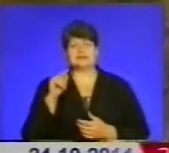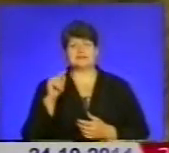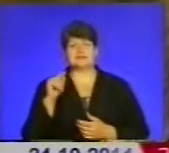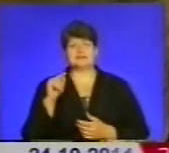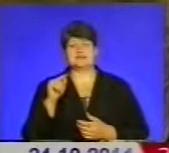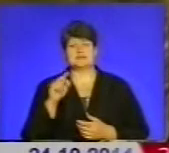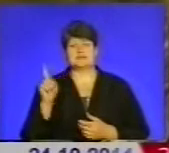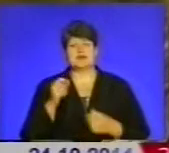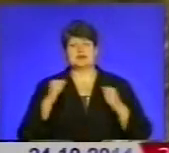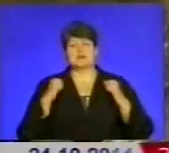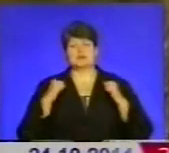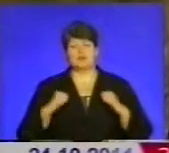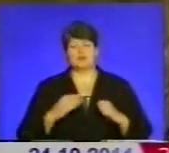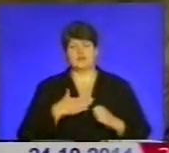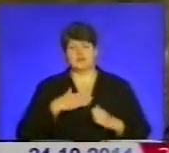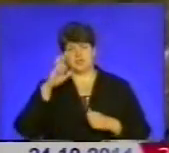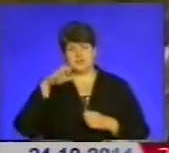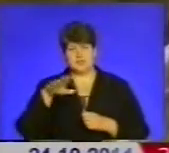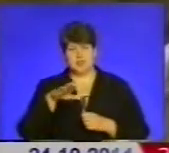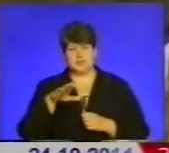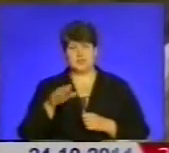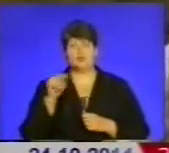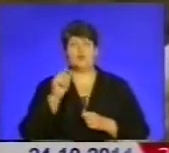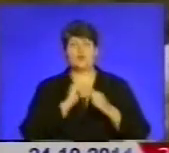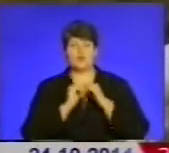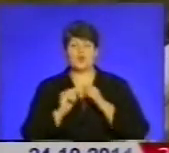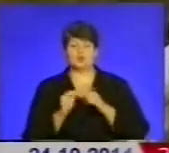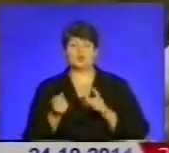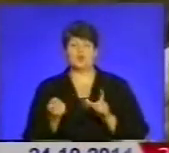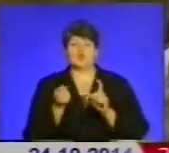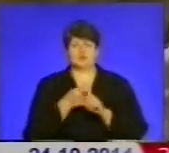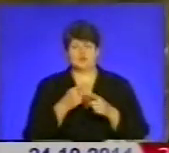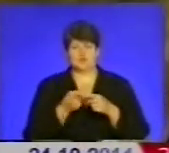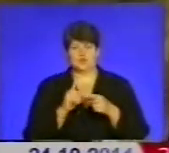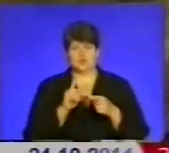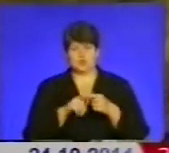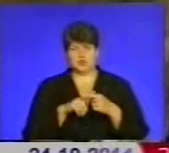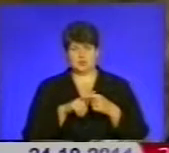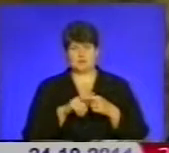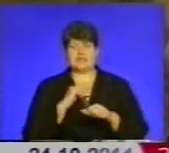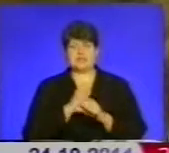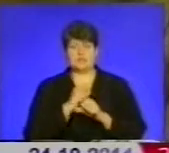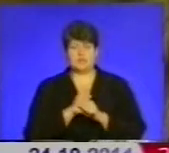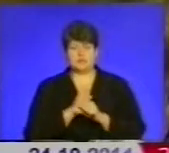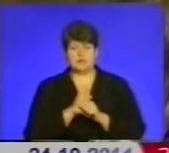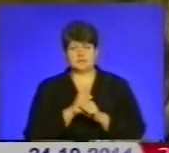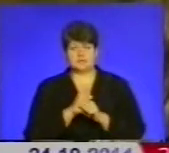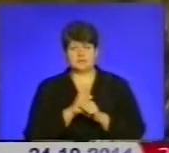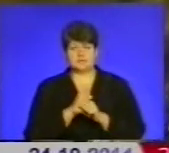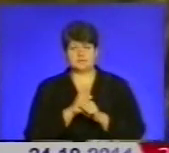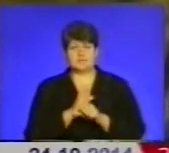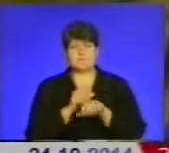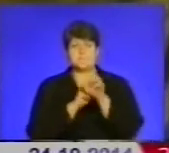за спокій в нашій державі. Тому кожен з нас долучився до цього і зробили так звані,